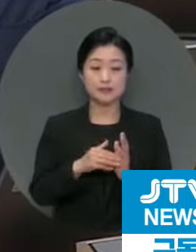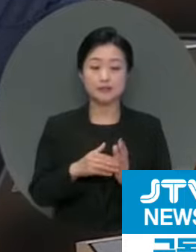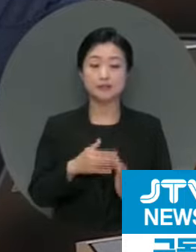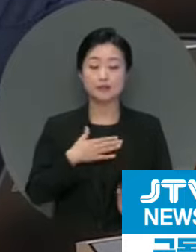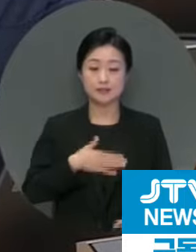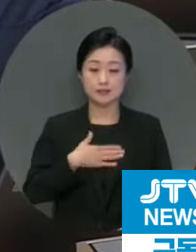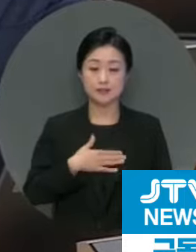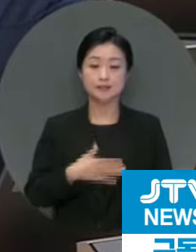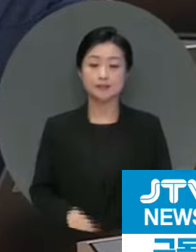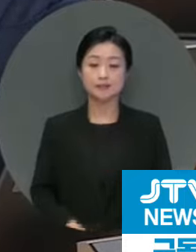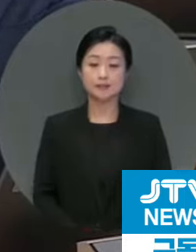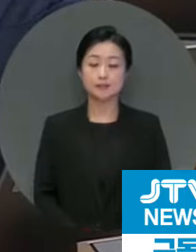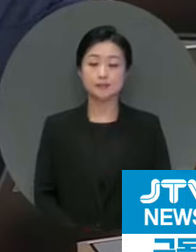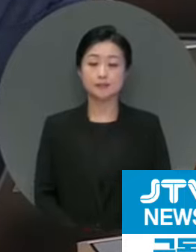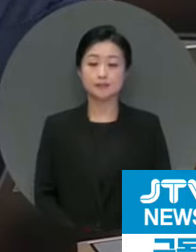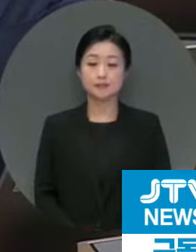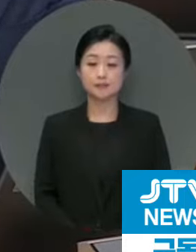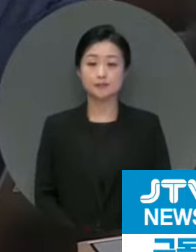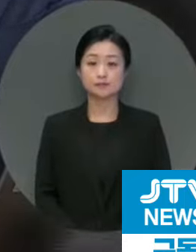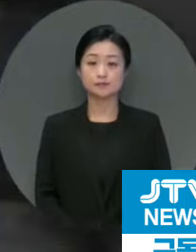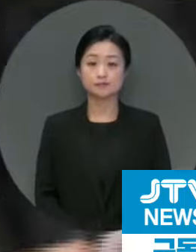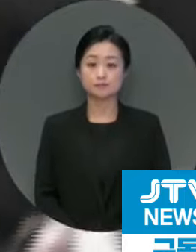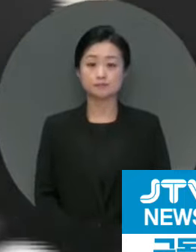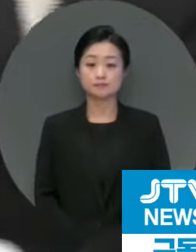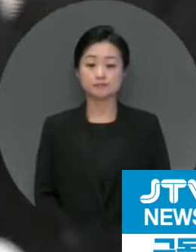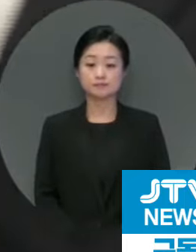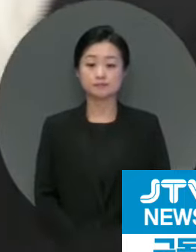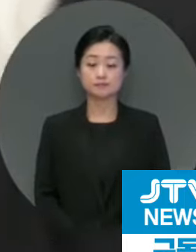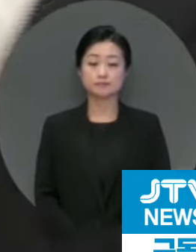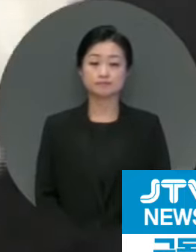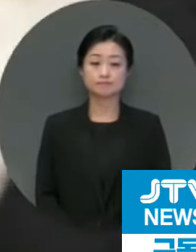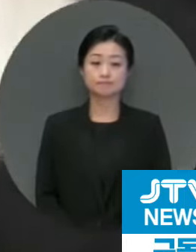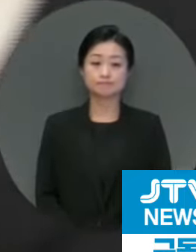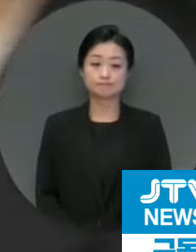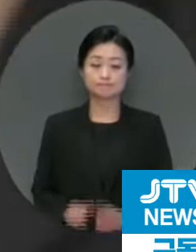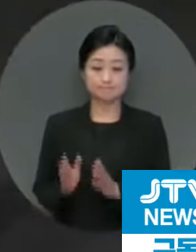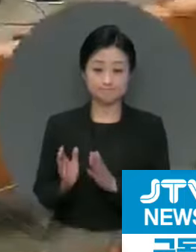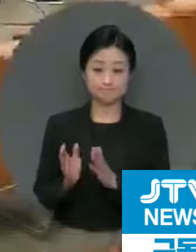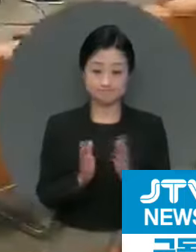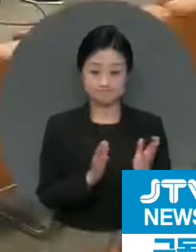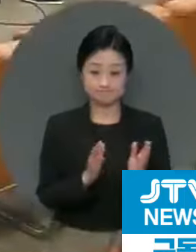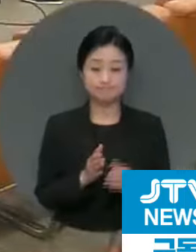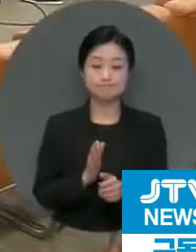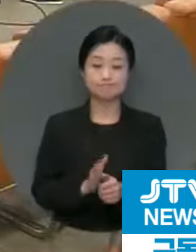알고 있습니다. 일부 들어서 아시죠? 네, 정리하시죠.